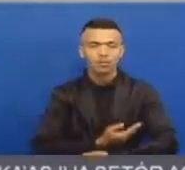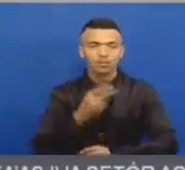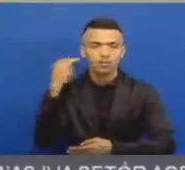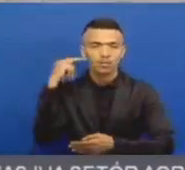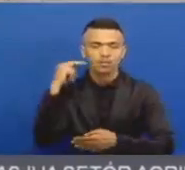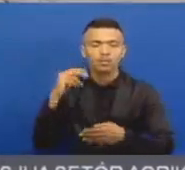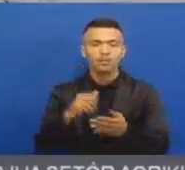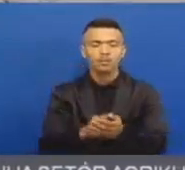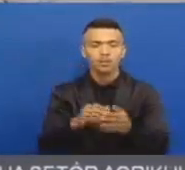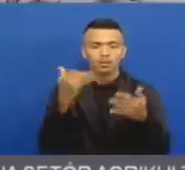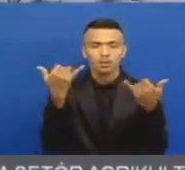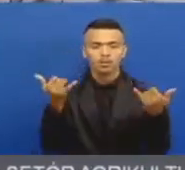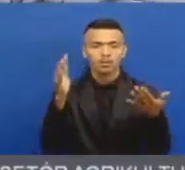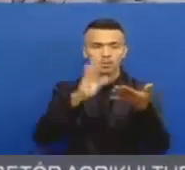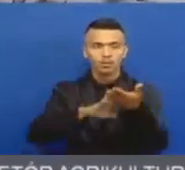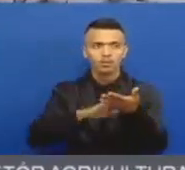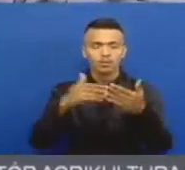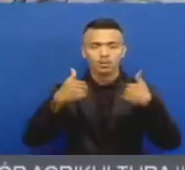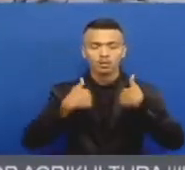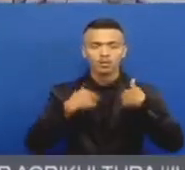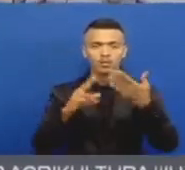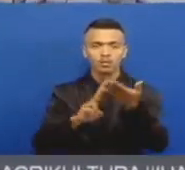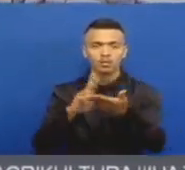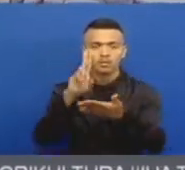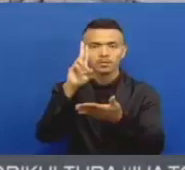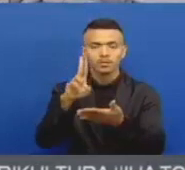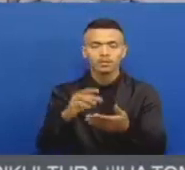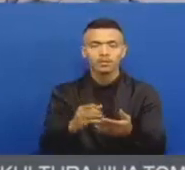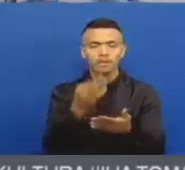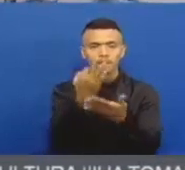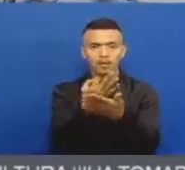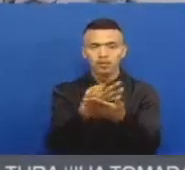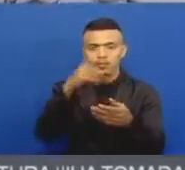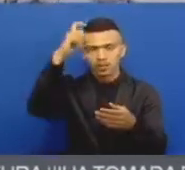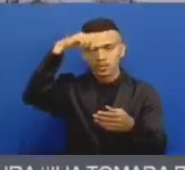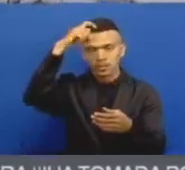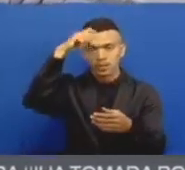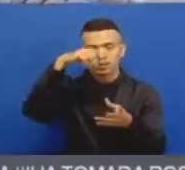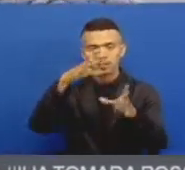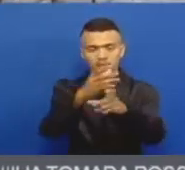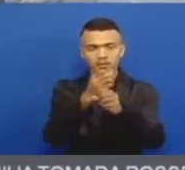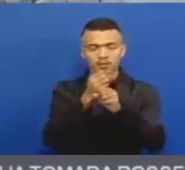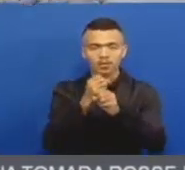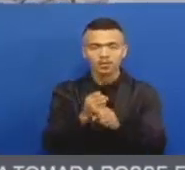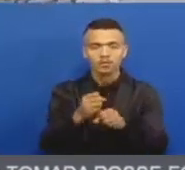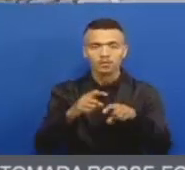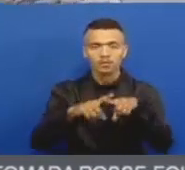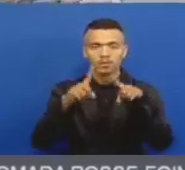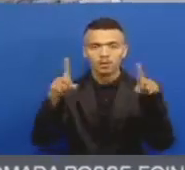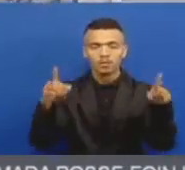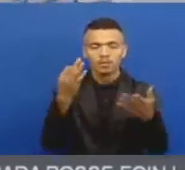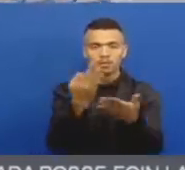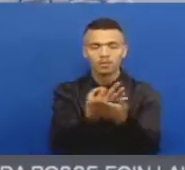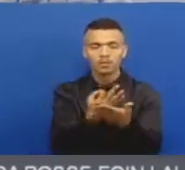banku universidade. Mas osang terseira idadi ama Simona? Osang terseira idadi ni Simona. Simona maybe osang